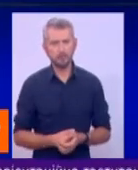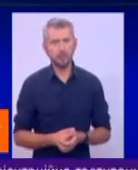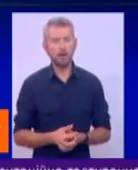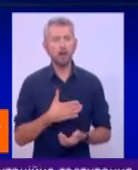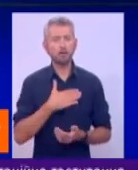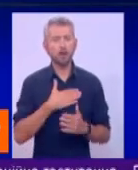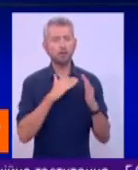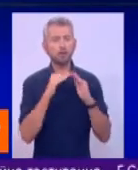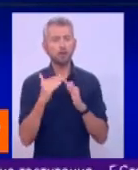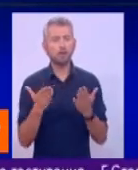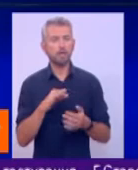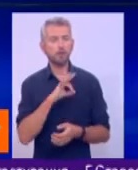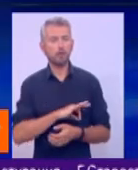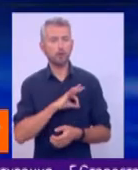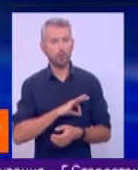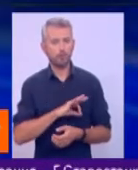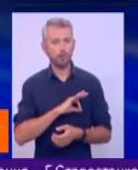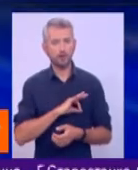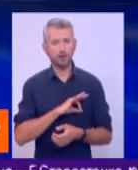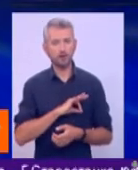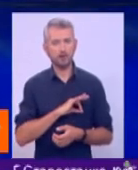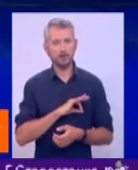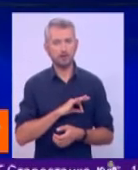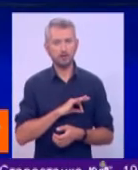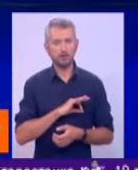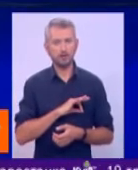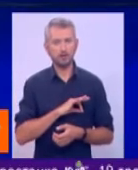наших будинках, які використовуються